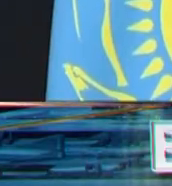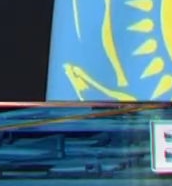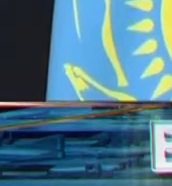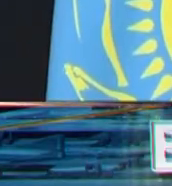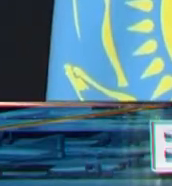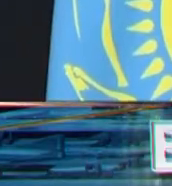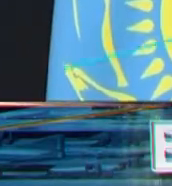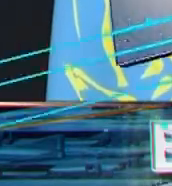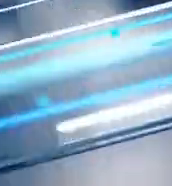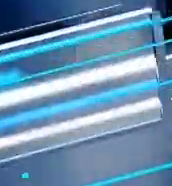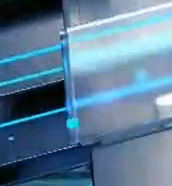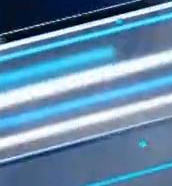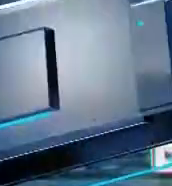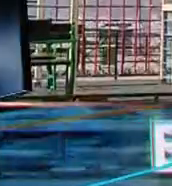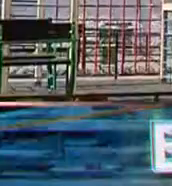келді.